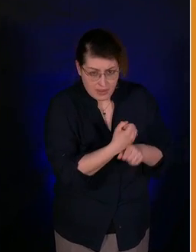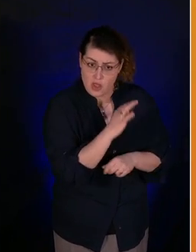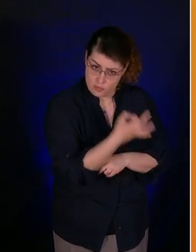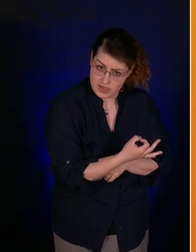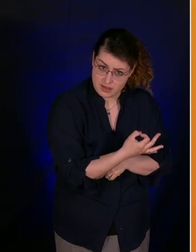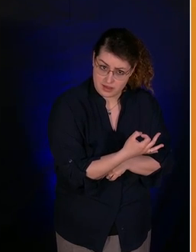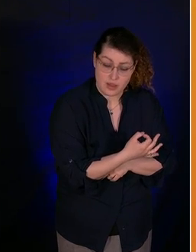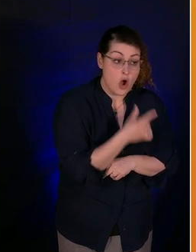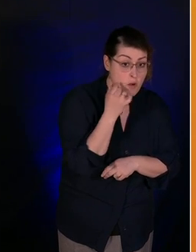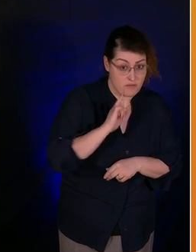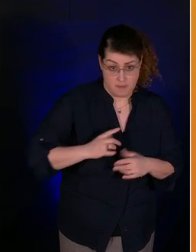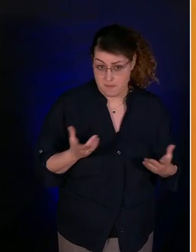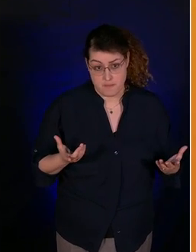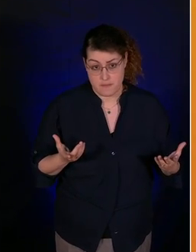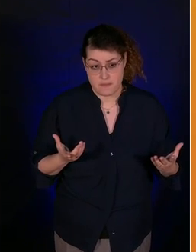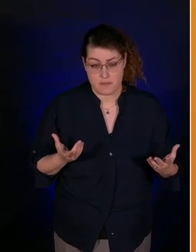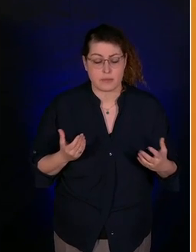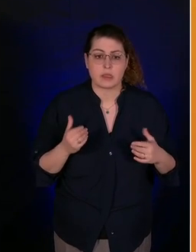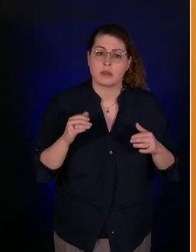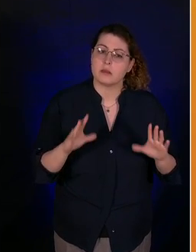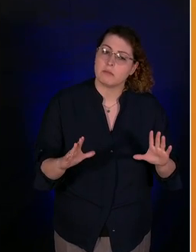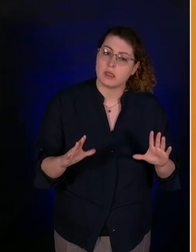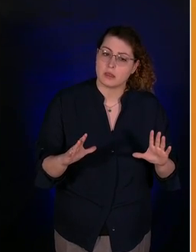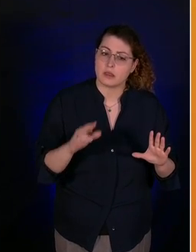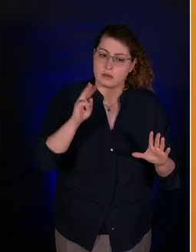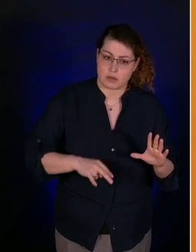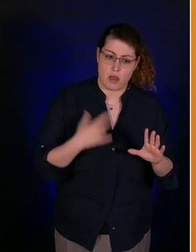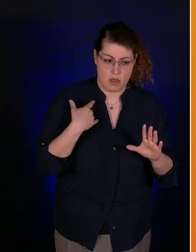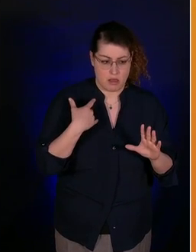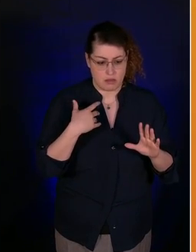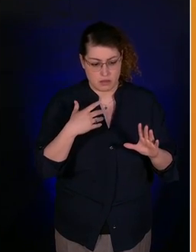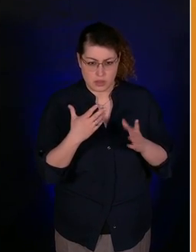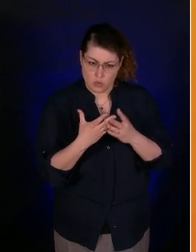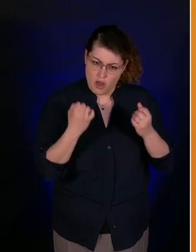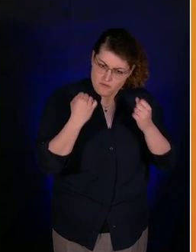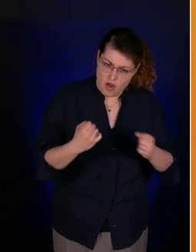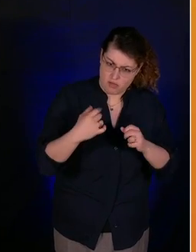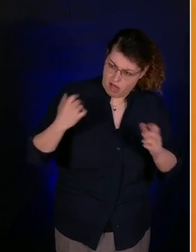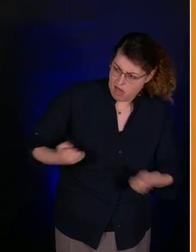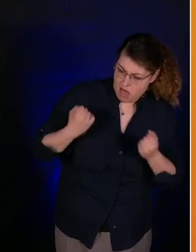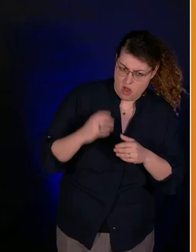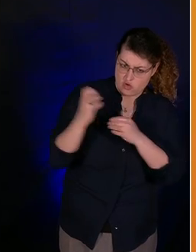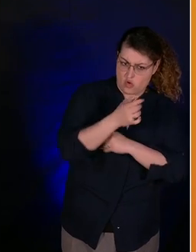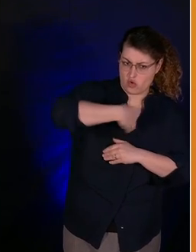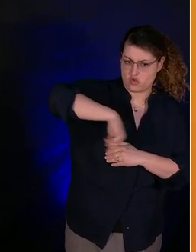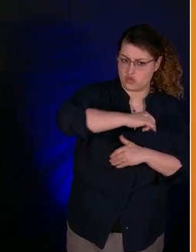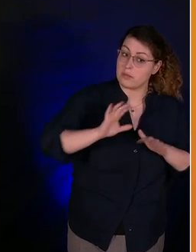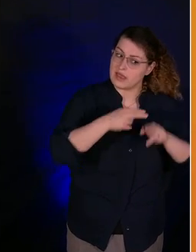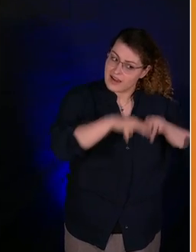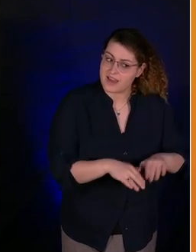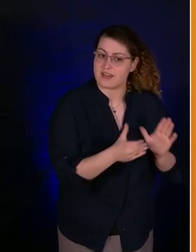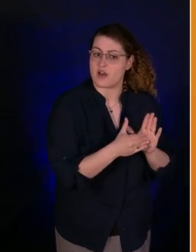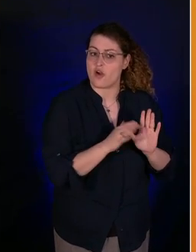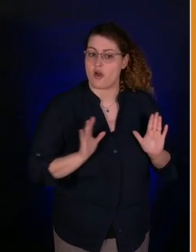des travailleuses. Malgré un fort dumping social, il en reste quelques-uns.